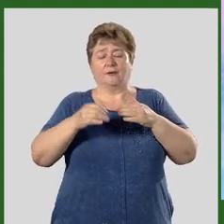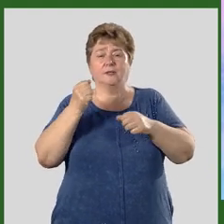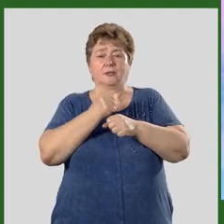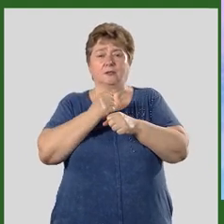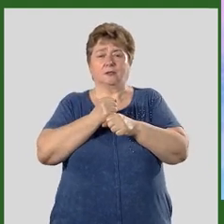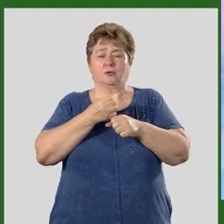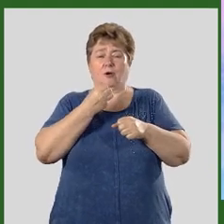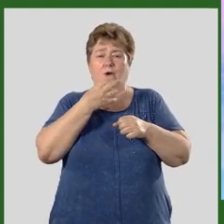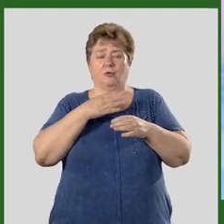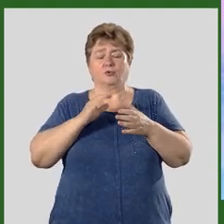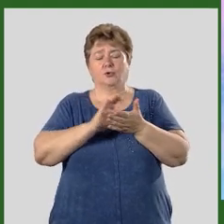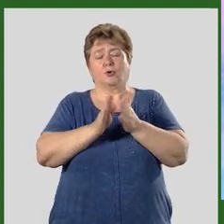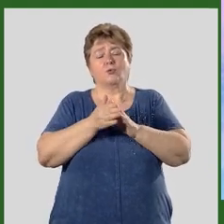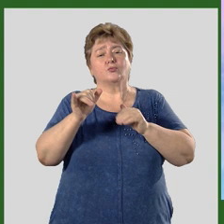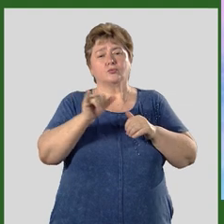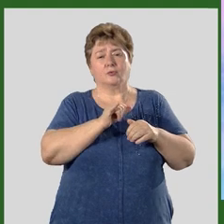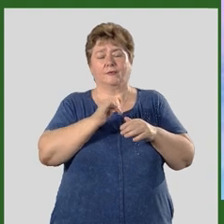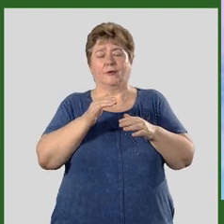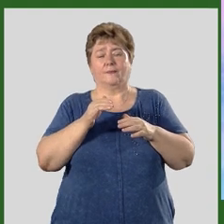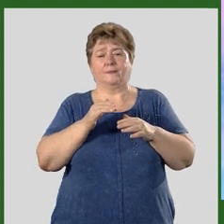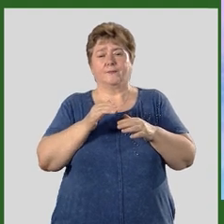этого благоприятные условия.